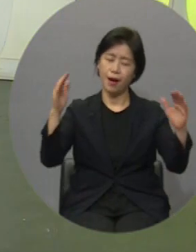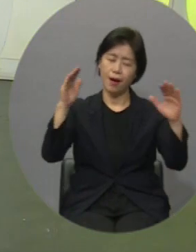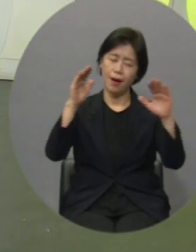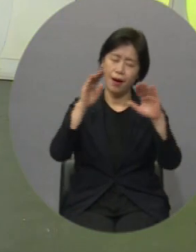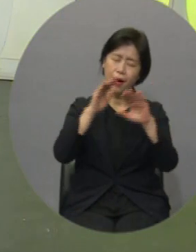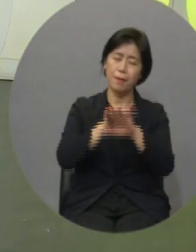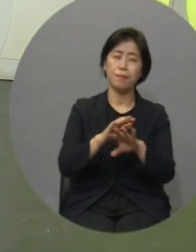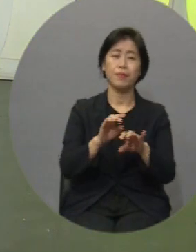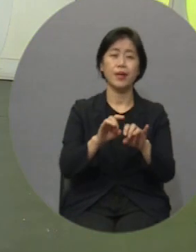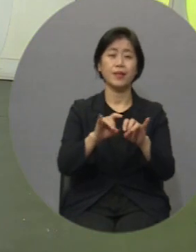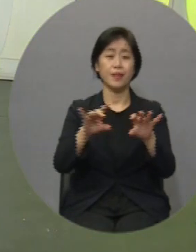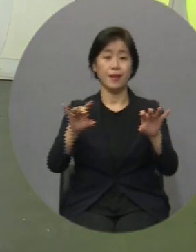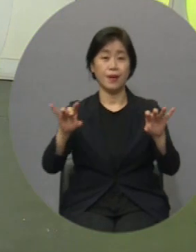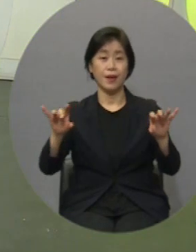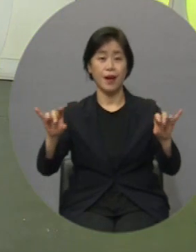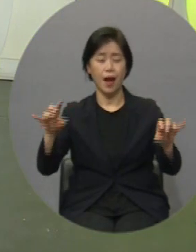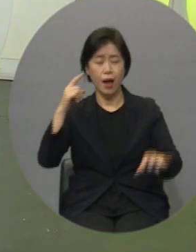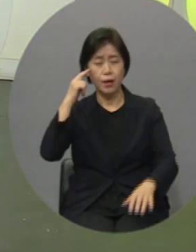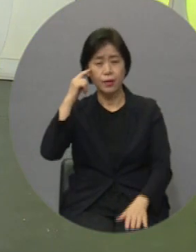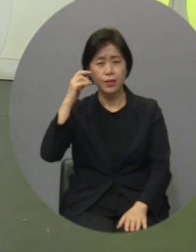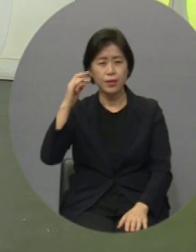밤이면 밤마다